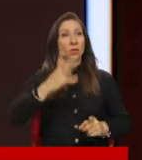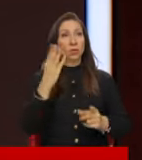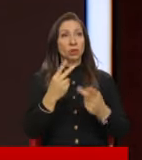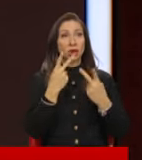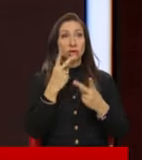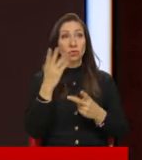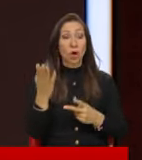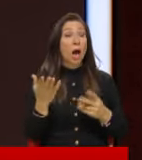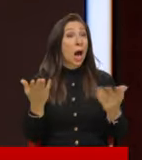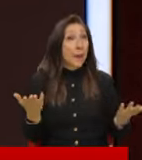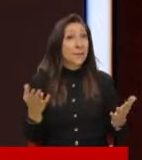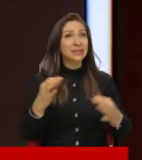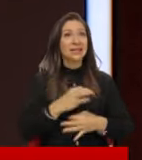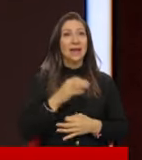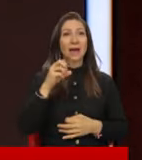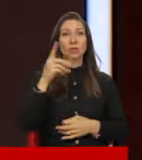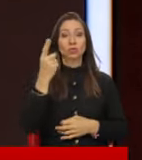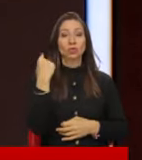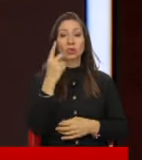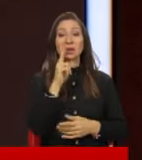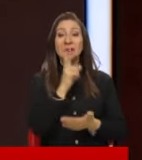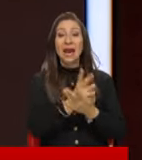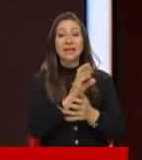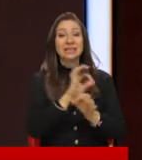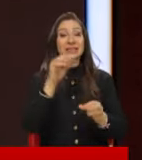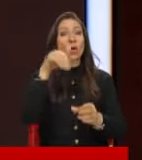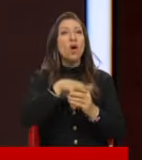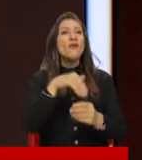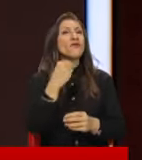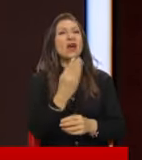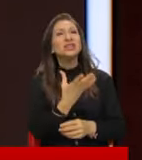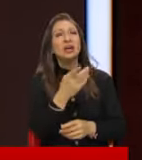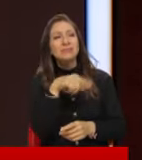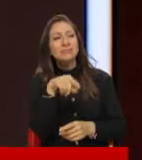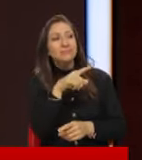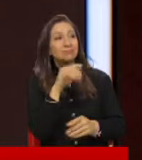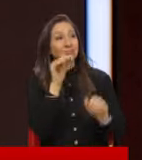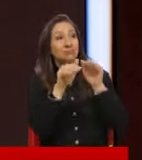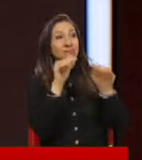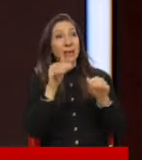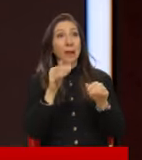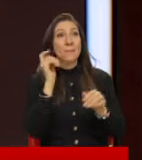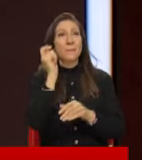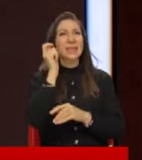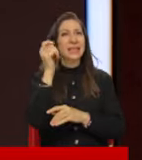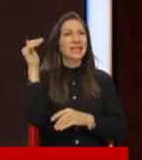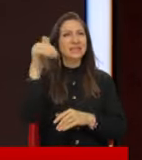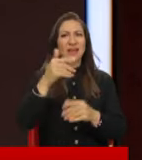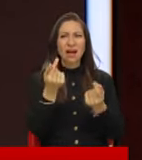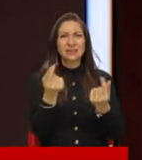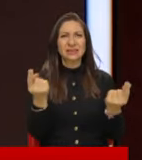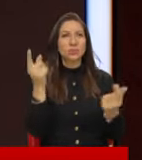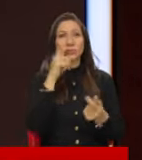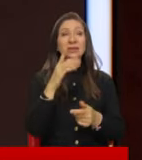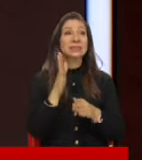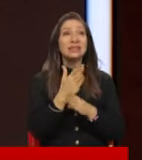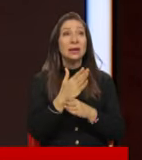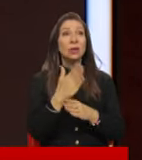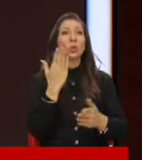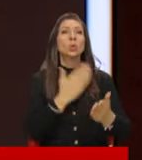ifade ediyor ama sayın Erdoğan'ın Dün kararsız seçmene seslenmiş olması ve mitinge olan ilgisizliğin bir tek sebebi var